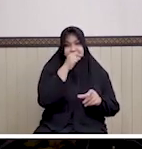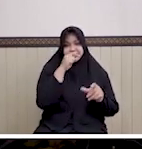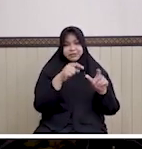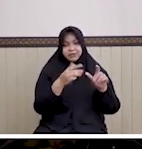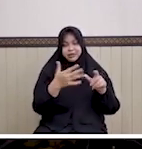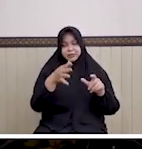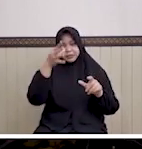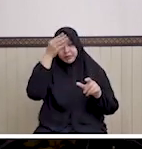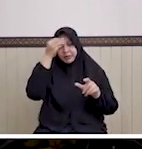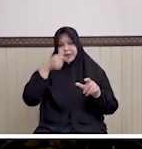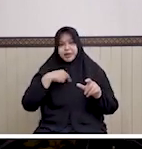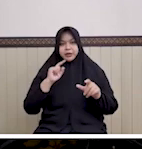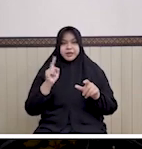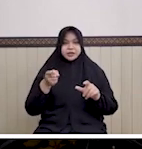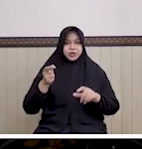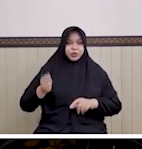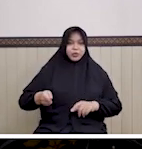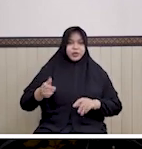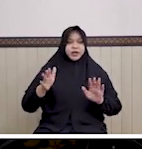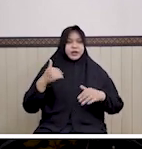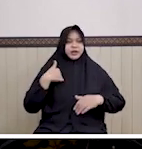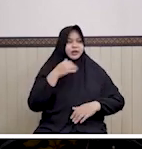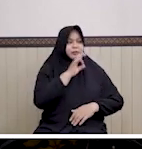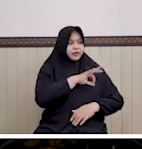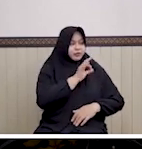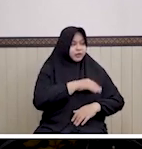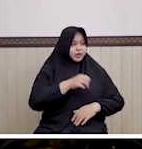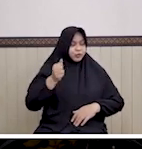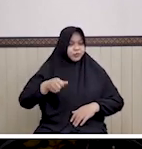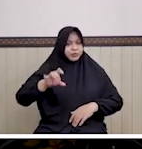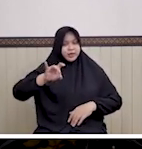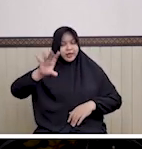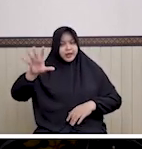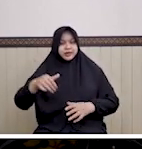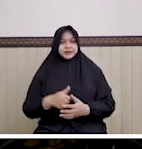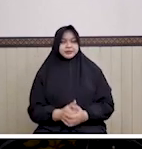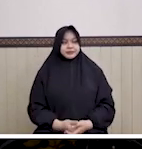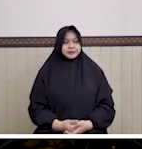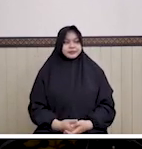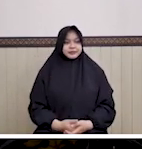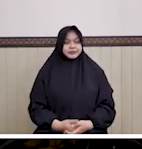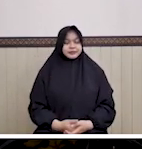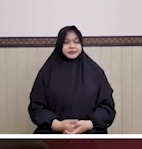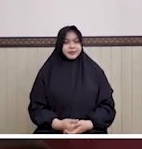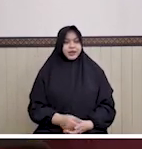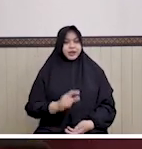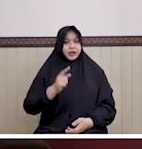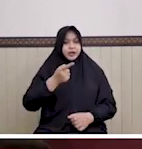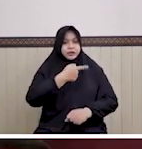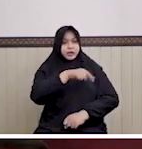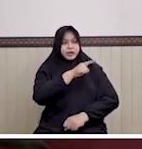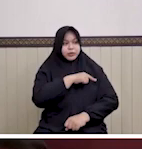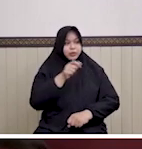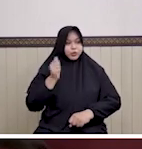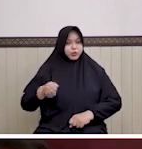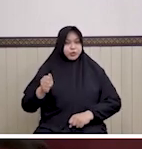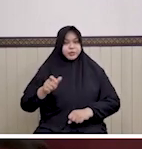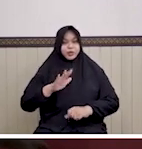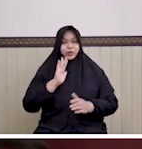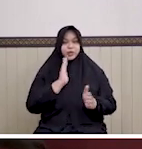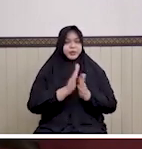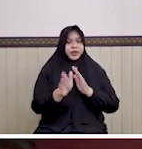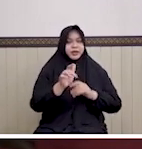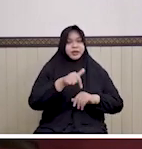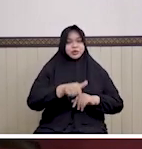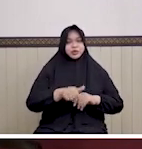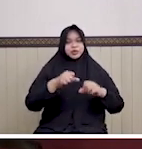ada kepastian hukum ada kemanfaatan hukum dan yang lain kita Nah otomatis ini kan harus